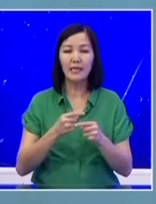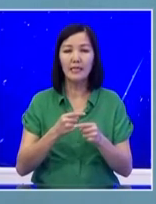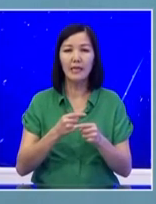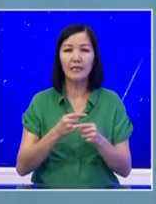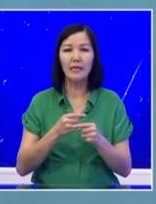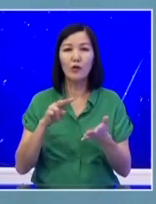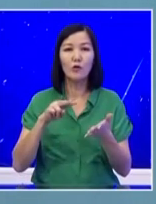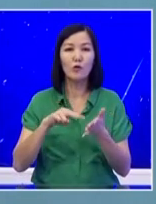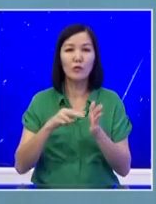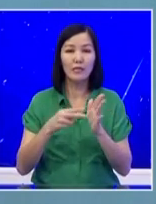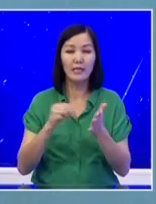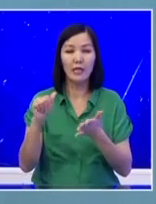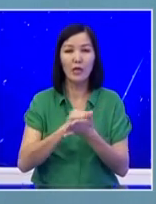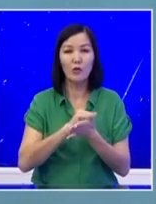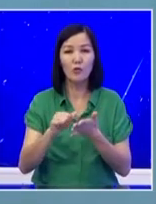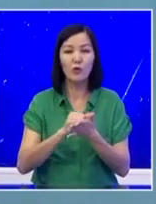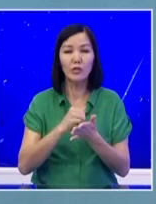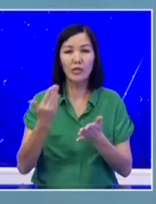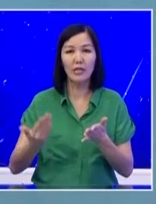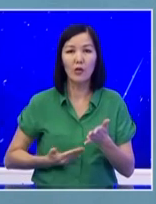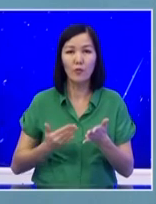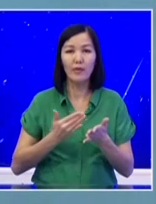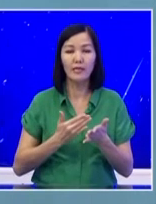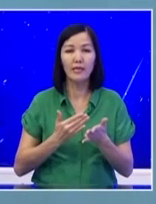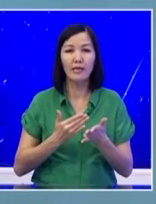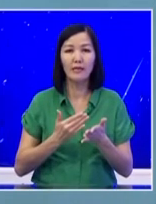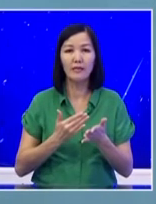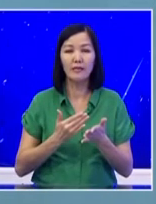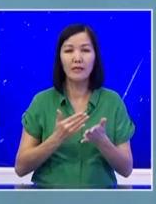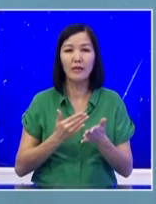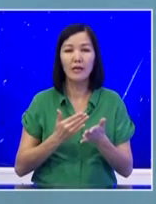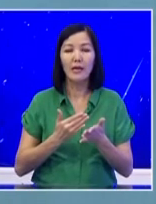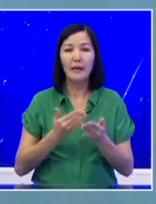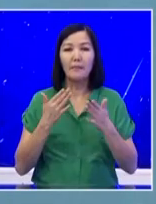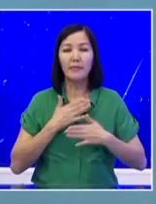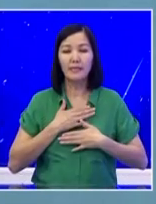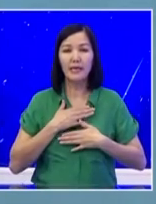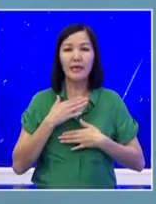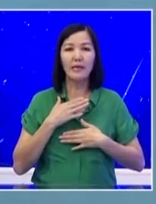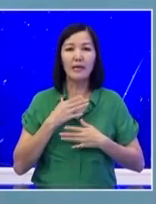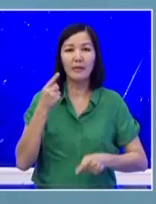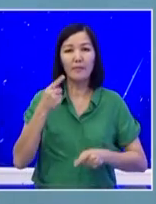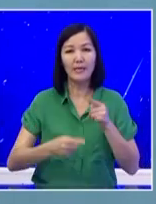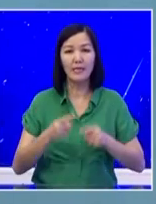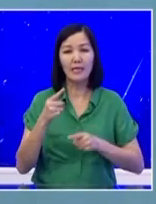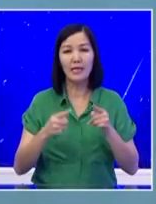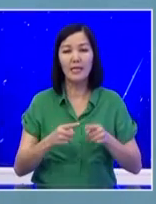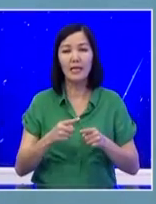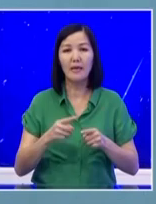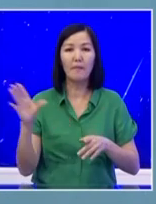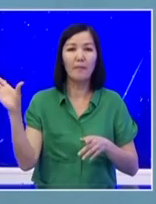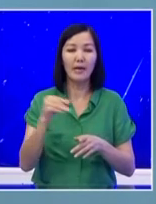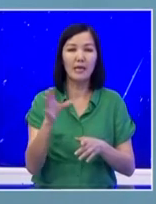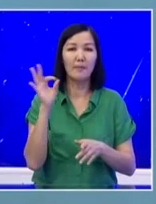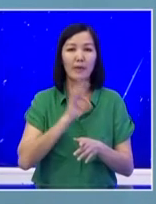Стратегиялық құжат ағымдағы және әлеуетті экономикалық сын тегеуріндерге жауабымыз болады. Бізге еліміздің бәсекелі артықшылықтарын барынша